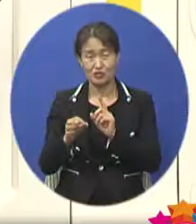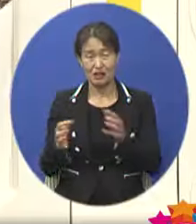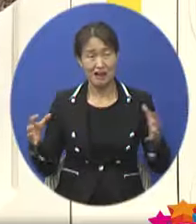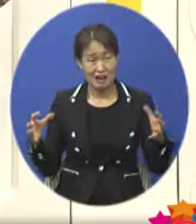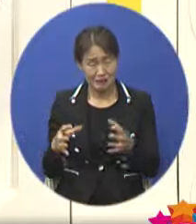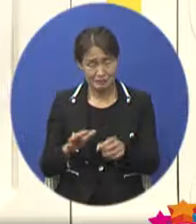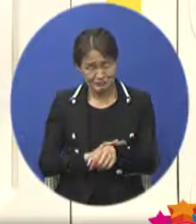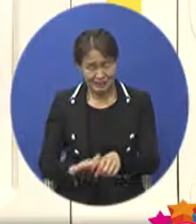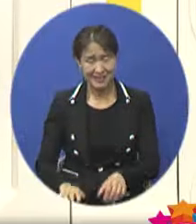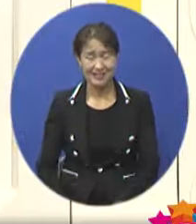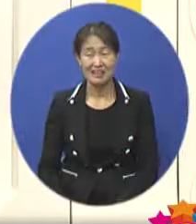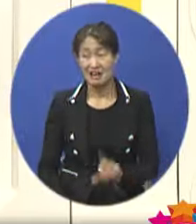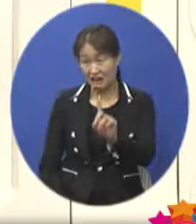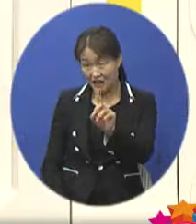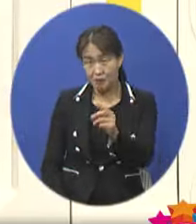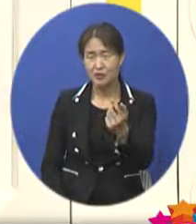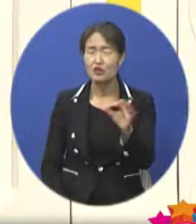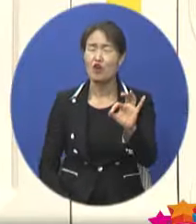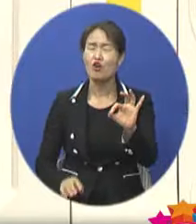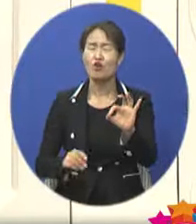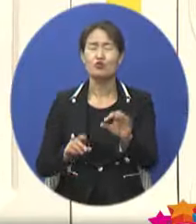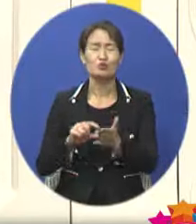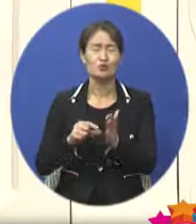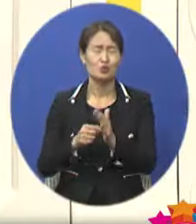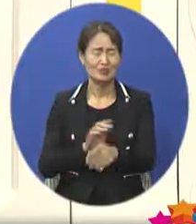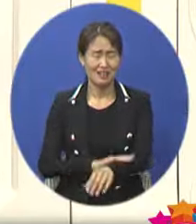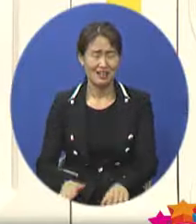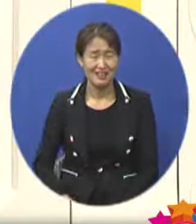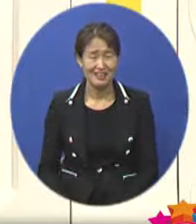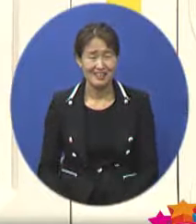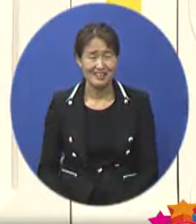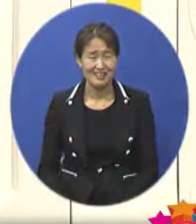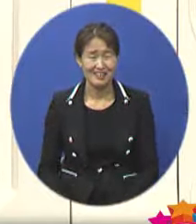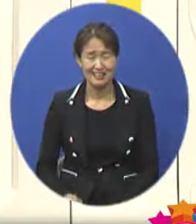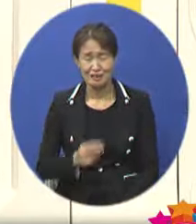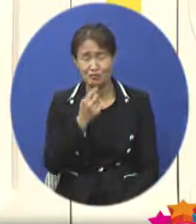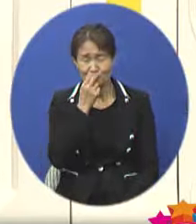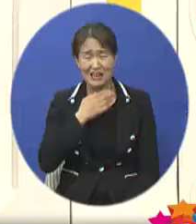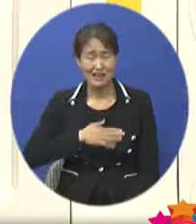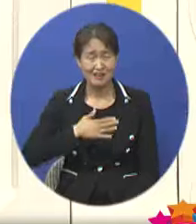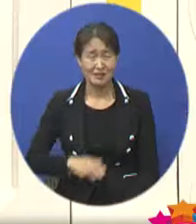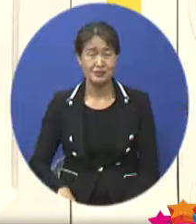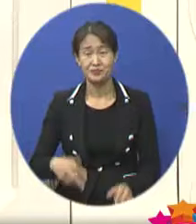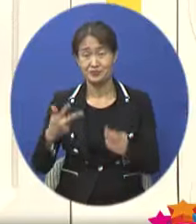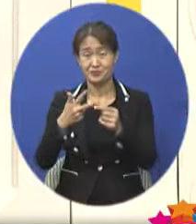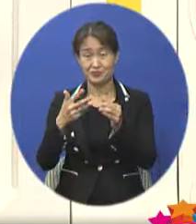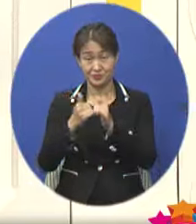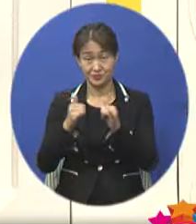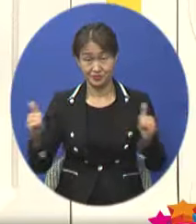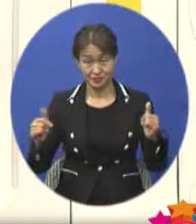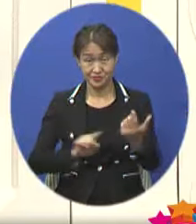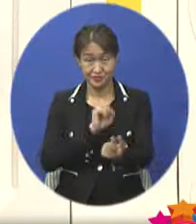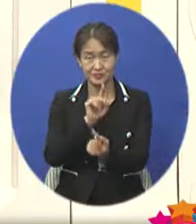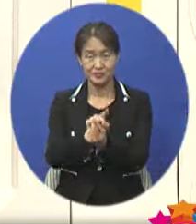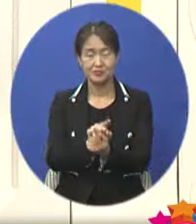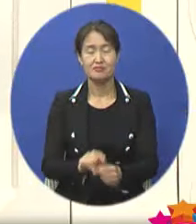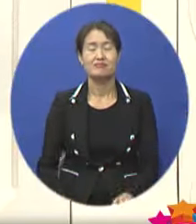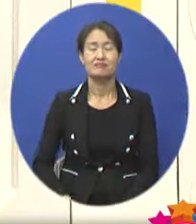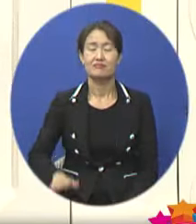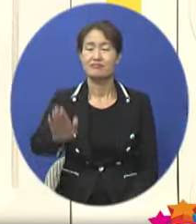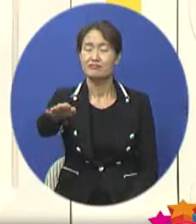가르쳐 주면 열어야잖아요. 그러니까 가만히 있는데 돌아간다는 게 뭐예요? 머리. 아, 이거 잘하네. 네. 자, 다음 자, 분. 일곱 번째 참여자분 네.